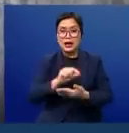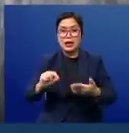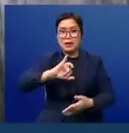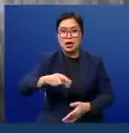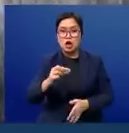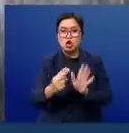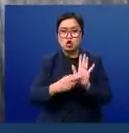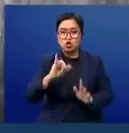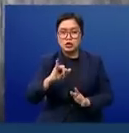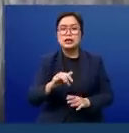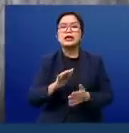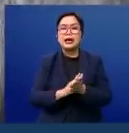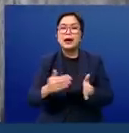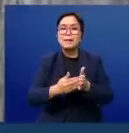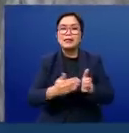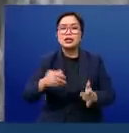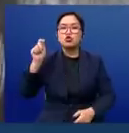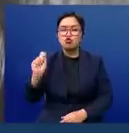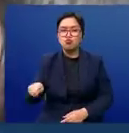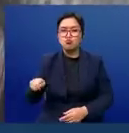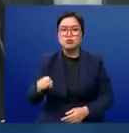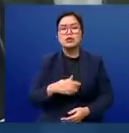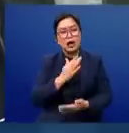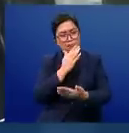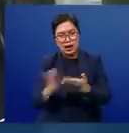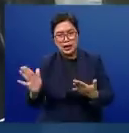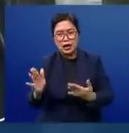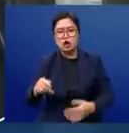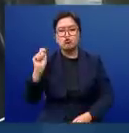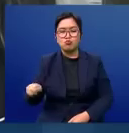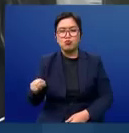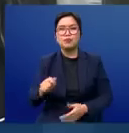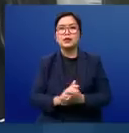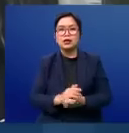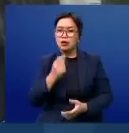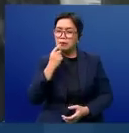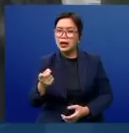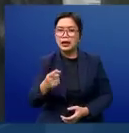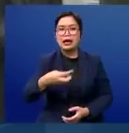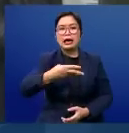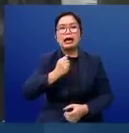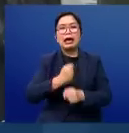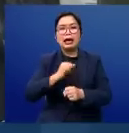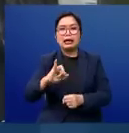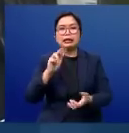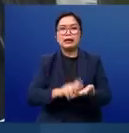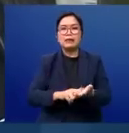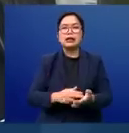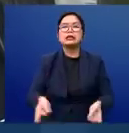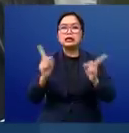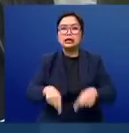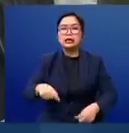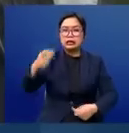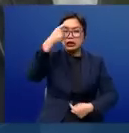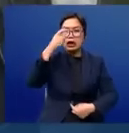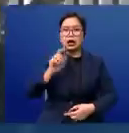penegakan hukum berlaku jika telah melanggar batas Johnny G plate menegaskan ditetapkan ytuj Anas sebagai tersangka bukan berarti